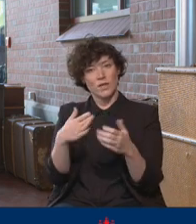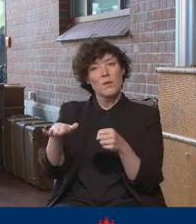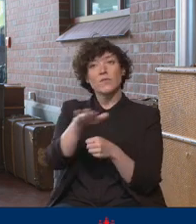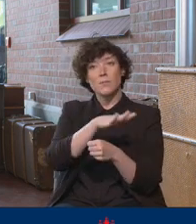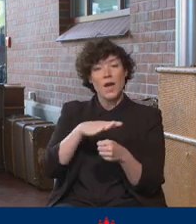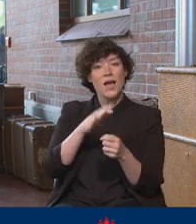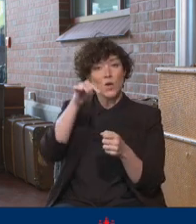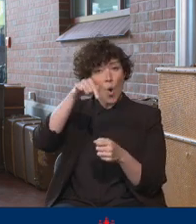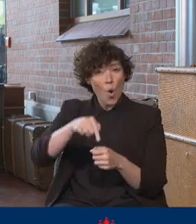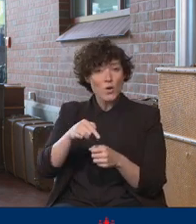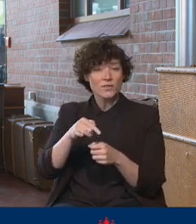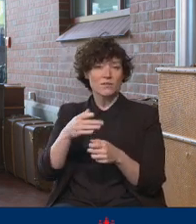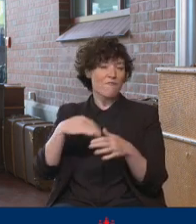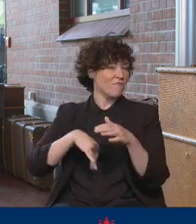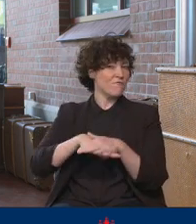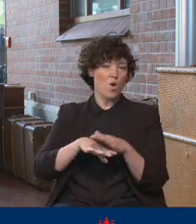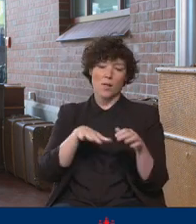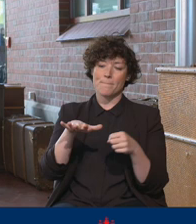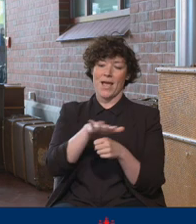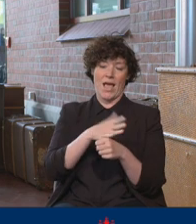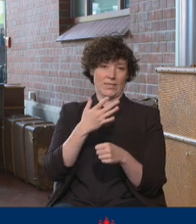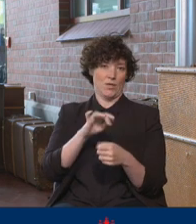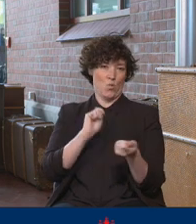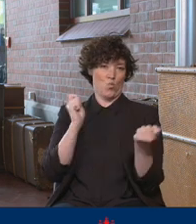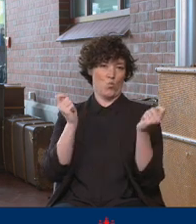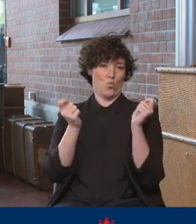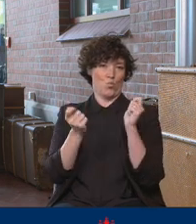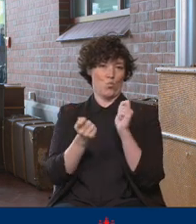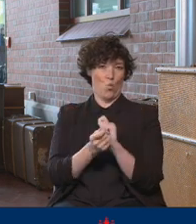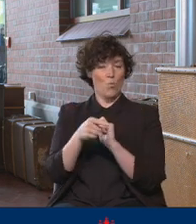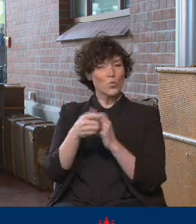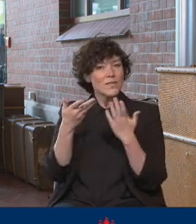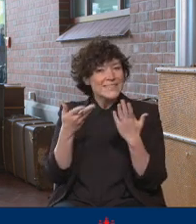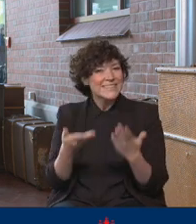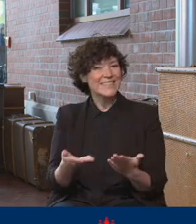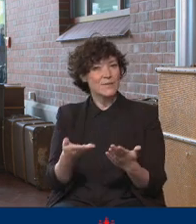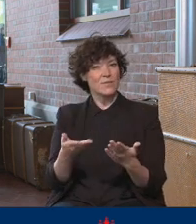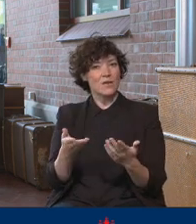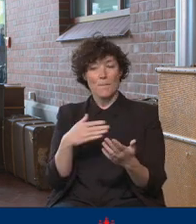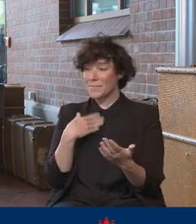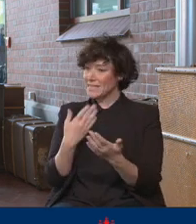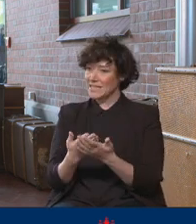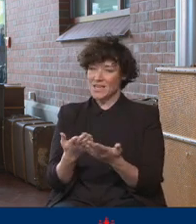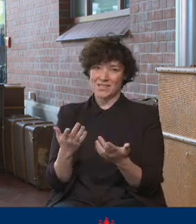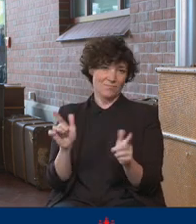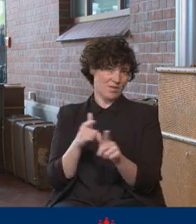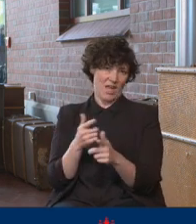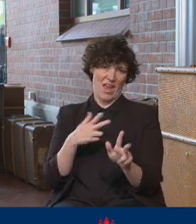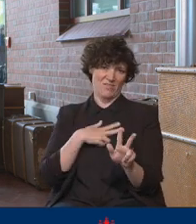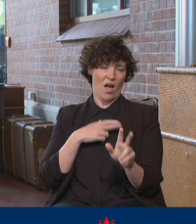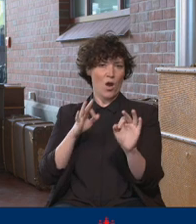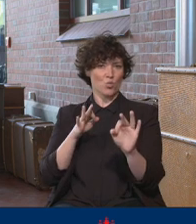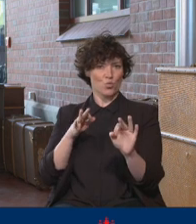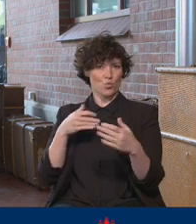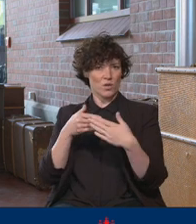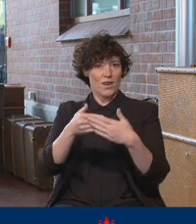einzugsbereich und es gibt keine vernünftige s und u bahn jetzt ist diese neue